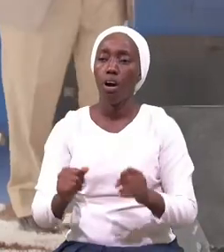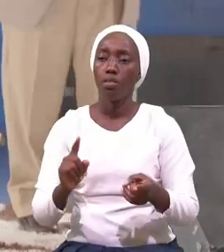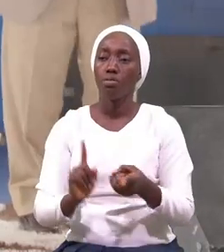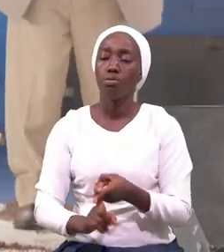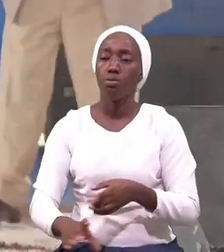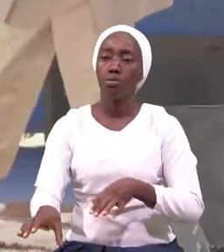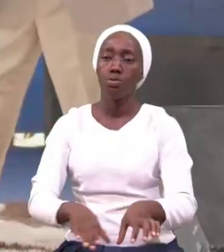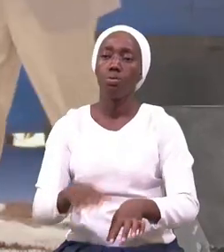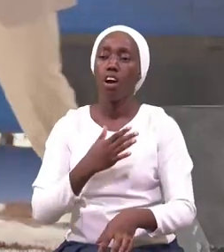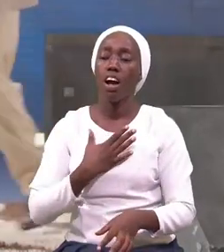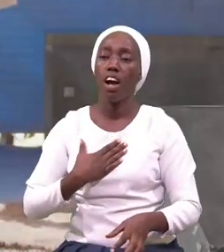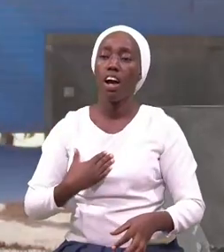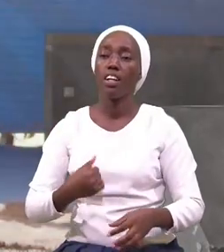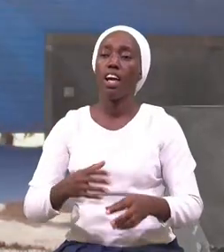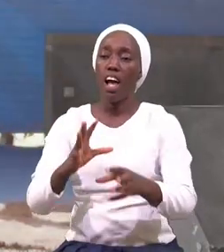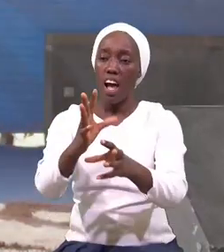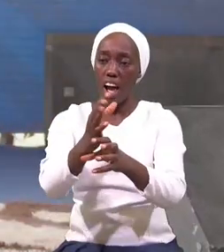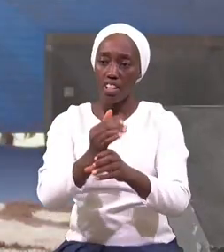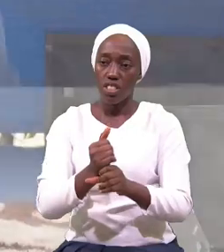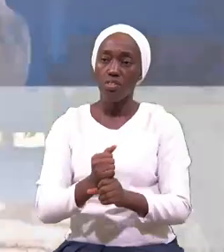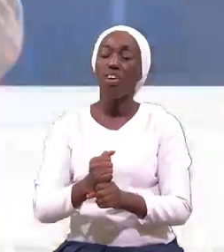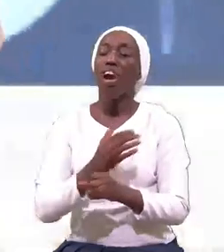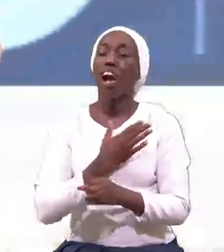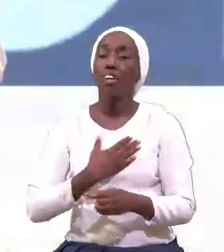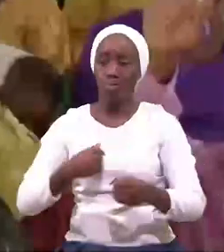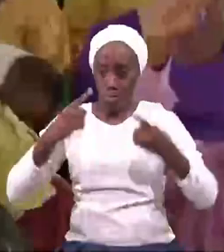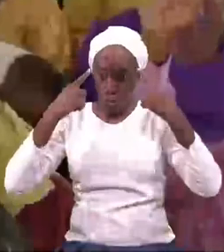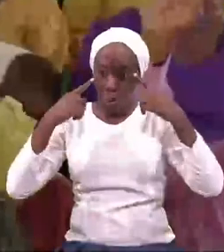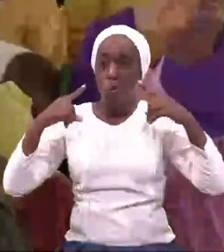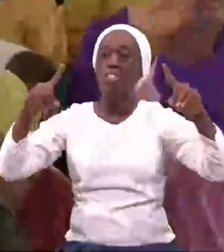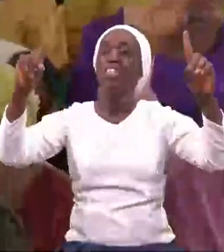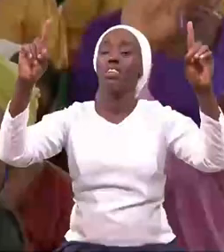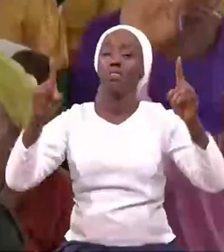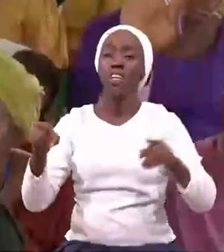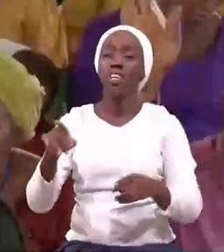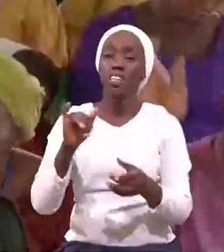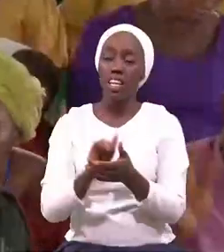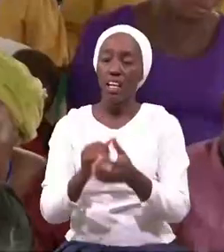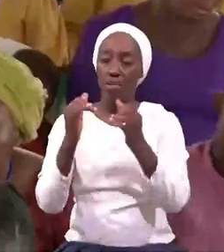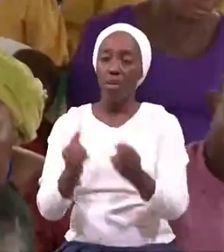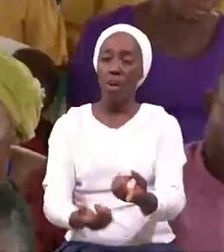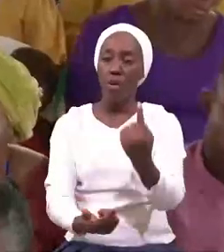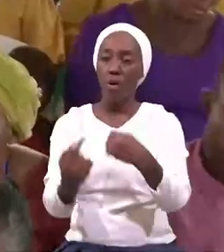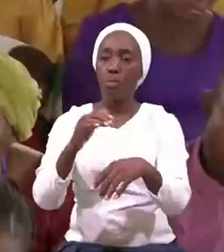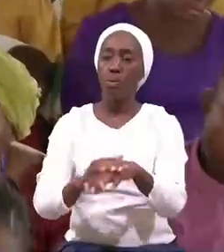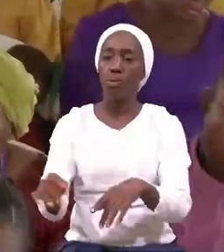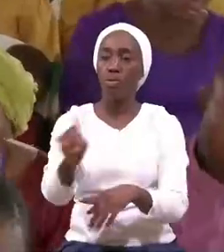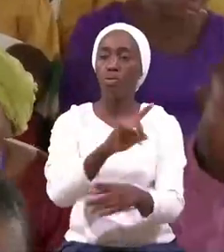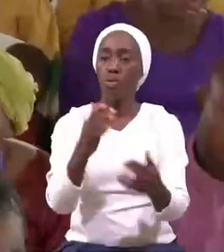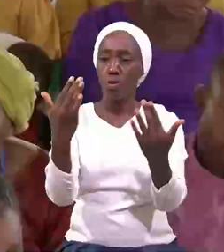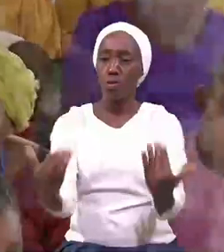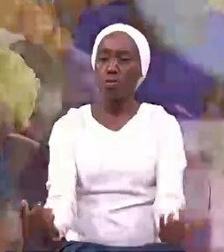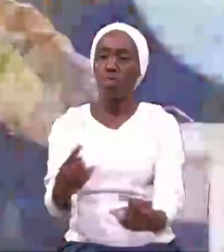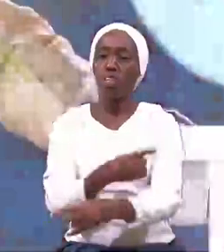La puissance pour faire réaliser. Et c'est ce que vous allez recevoir aujourd'hui. Vous recevez une